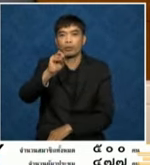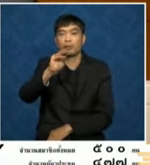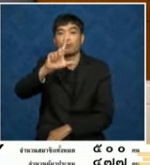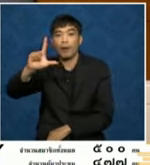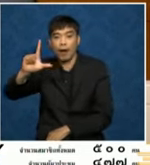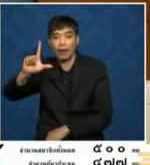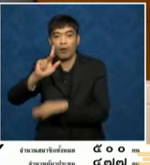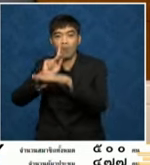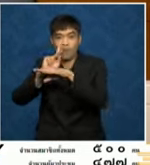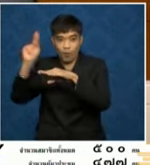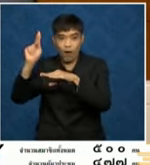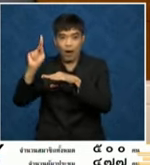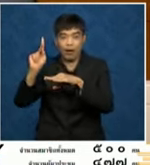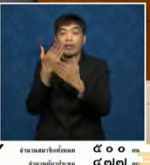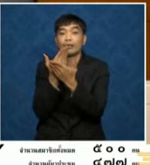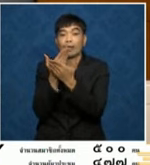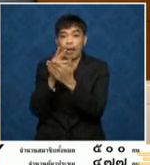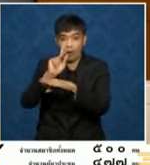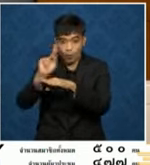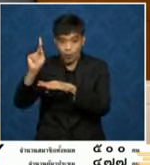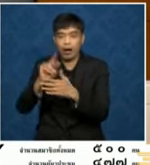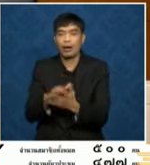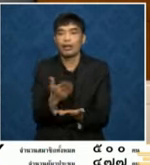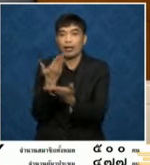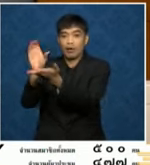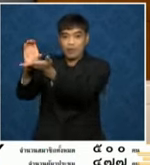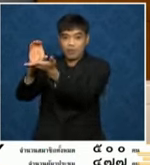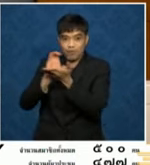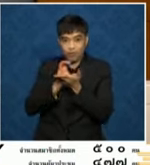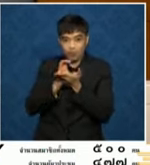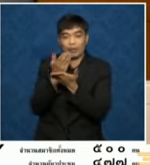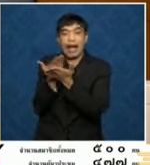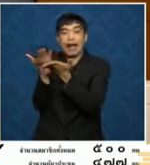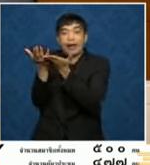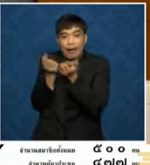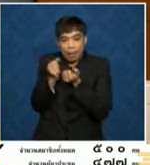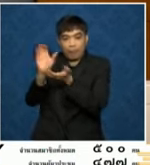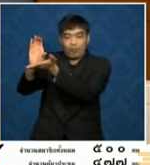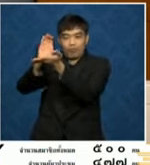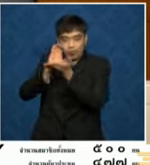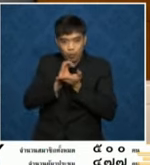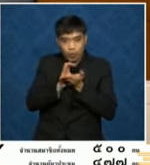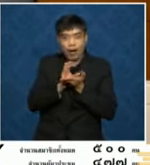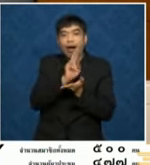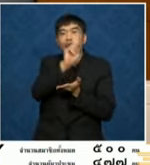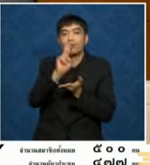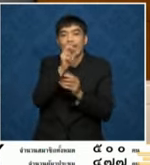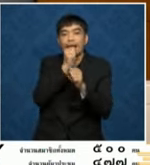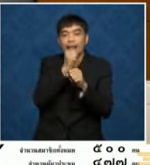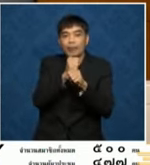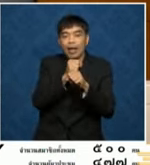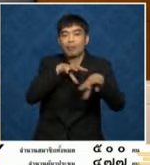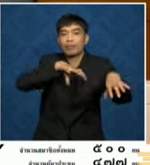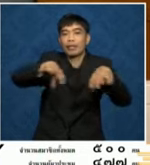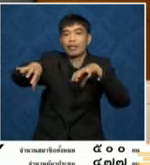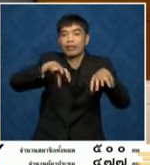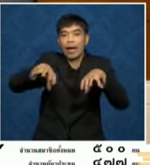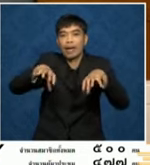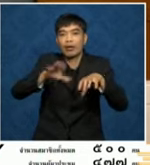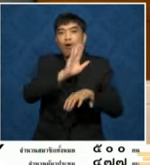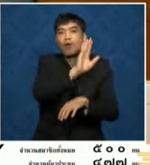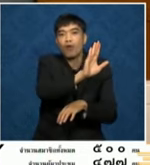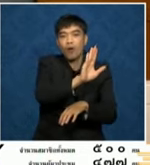องเรียนอย่างนี้ครับว่าทางกรมนได้รับงบประมาณสนับสนุนการใช้จ่ายเพื่องานเครือข่ายมวลชนนะครับภายใต้แผนยุทธศ